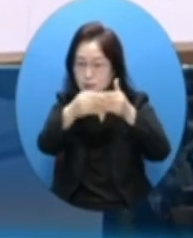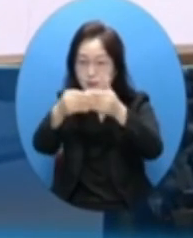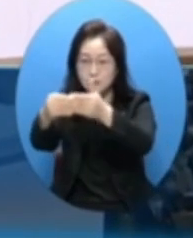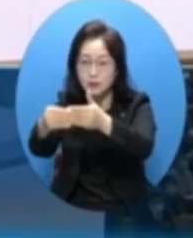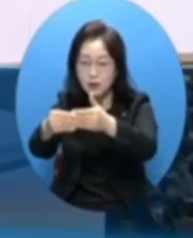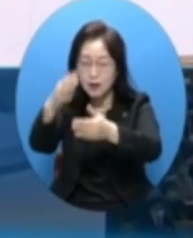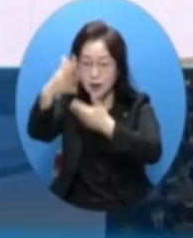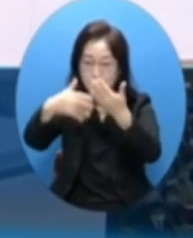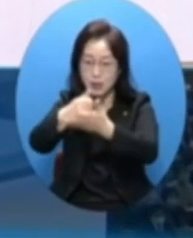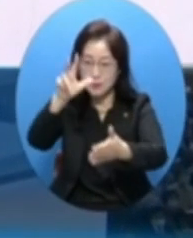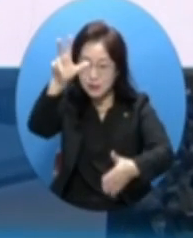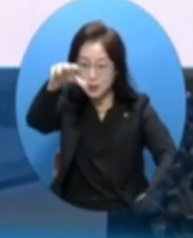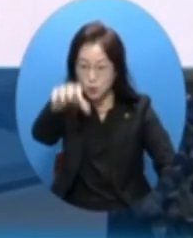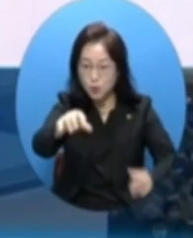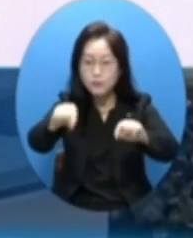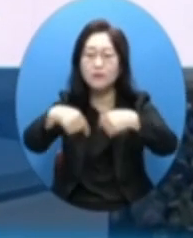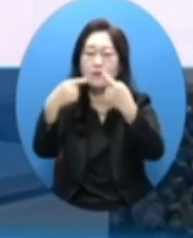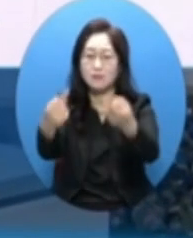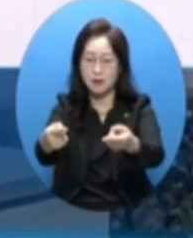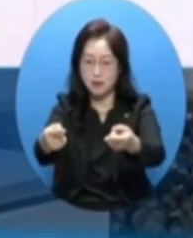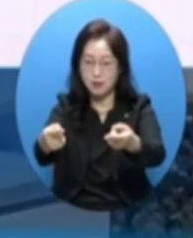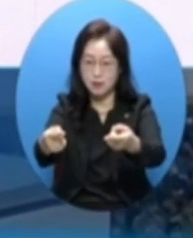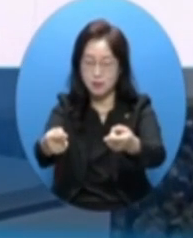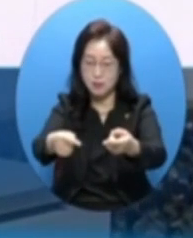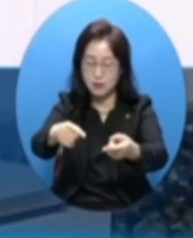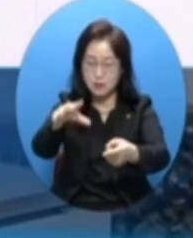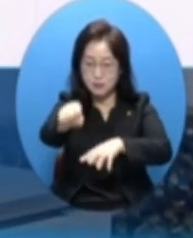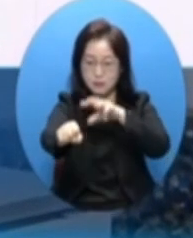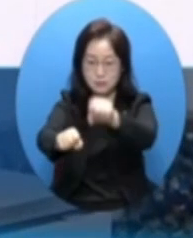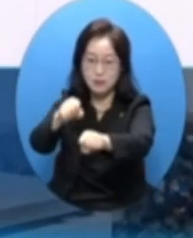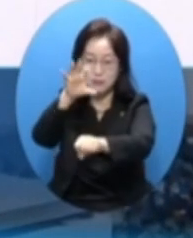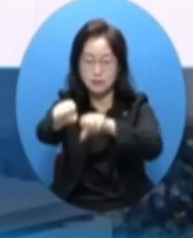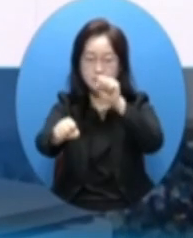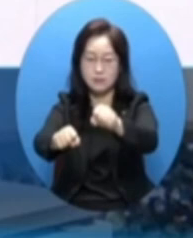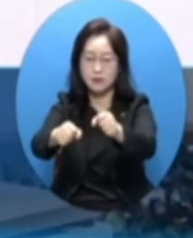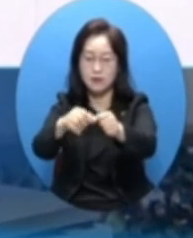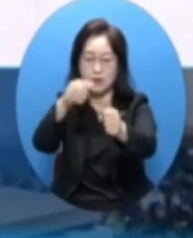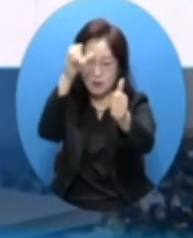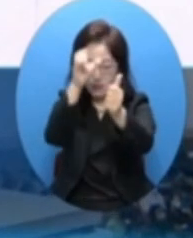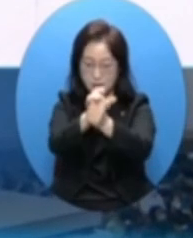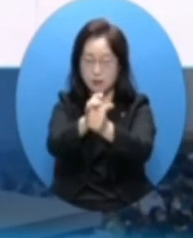맹세한 땅에 들어가서 그들에게 그 땅을 차지하게 하라